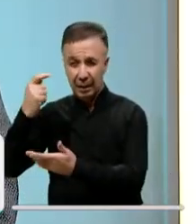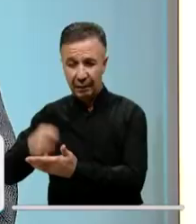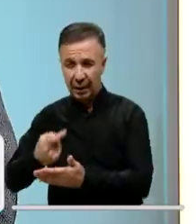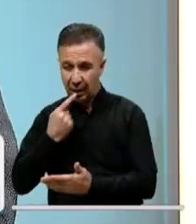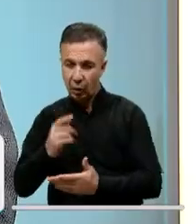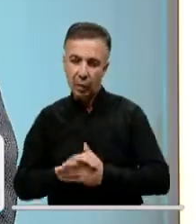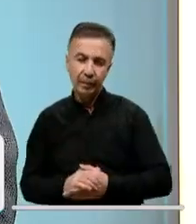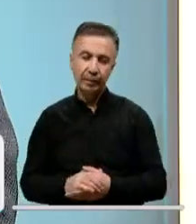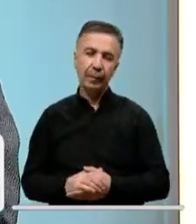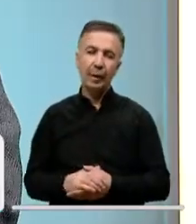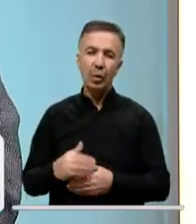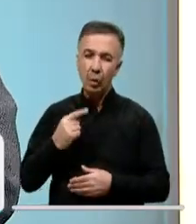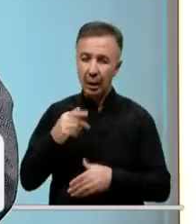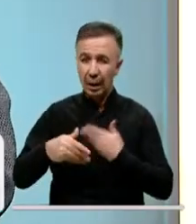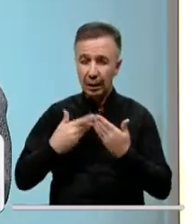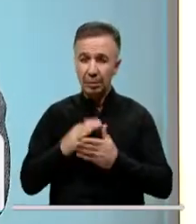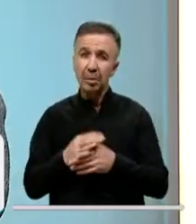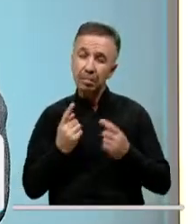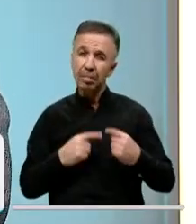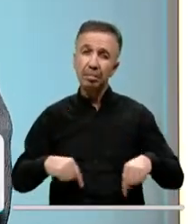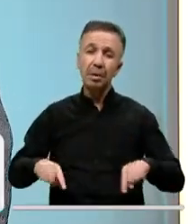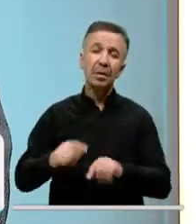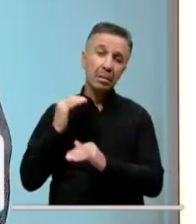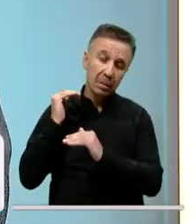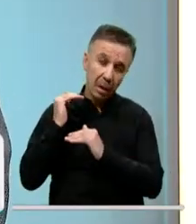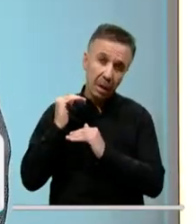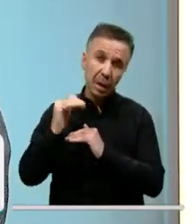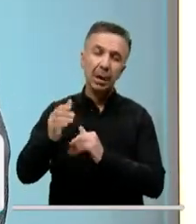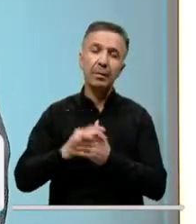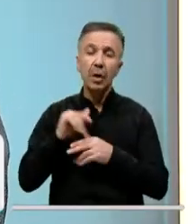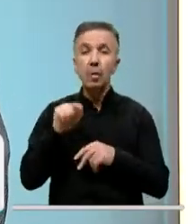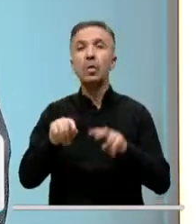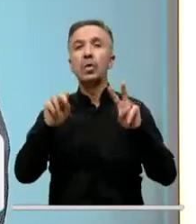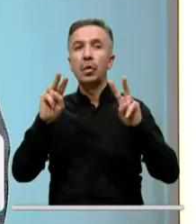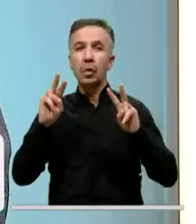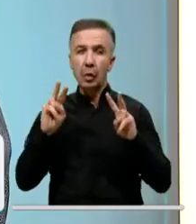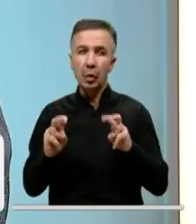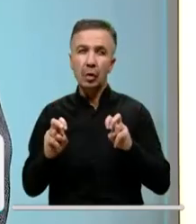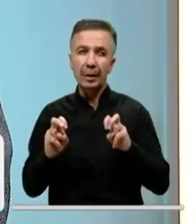ki biz halkımıza bu konuda